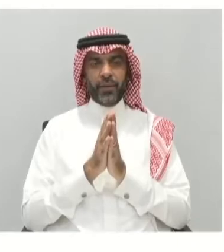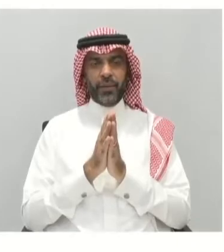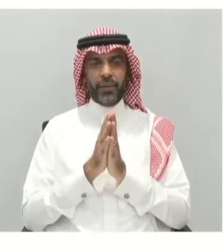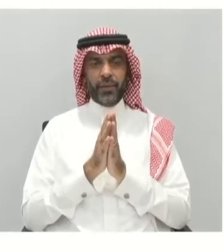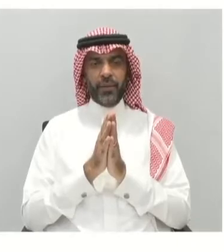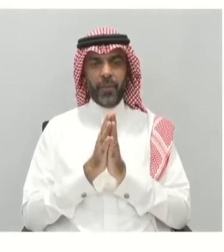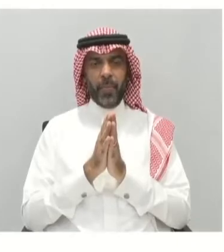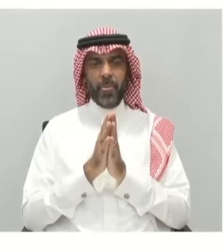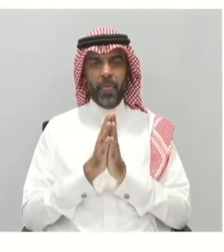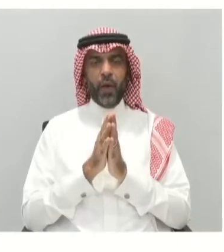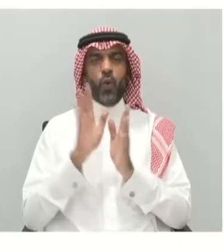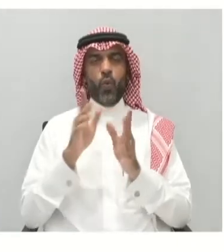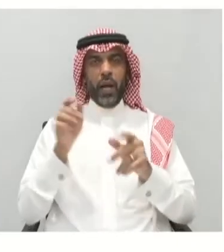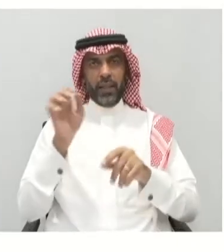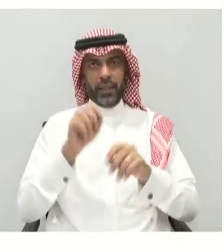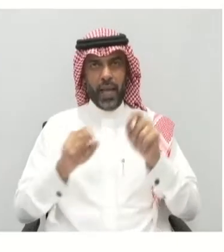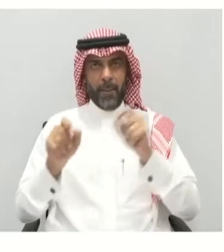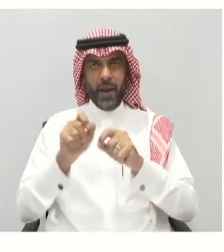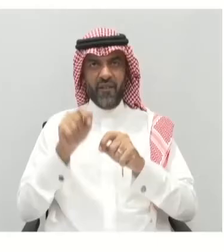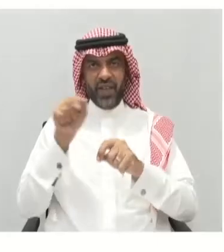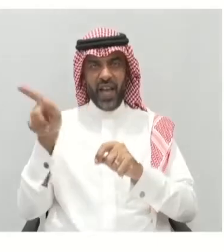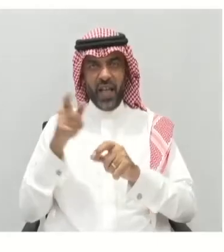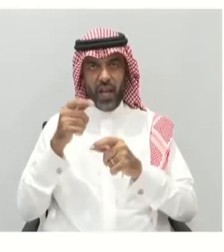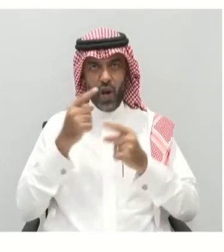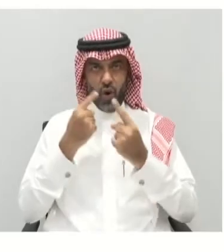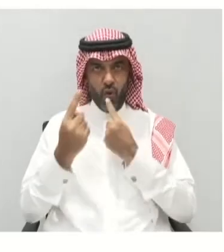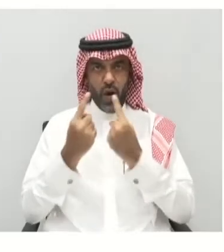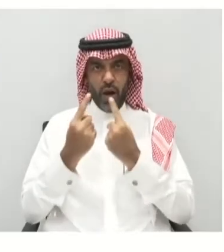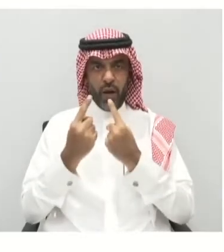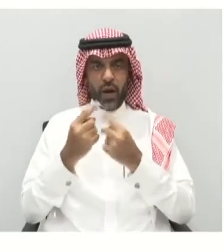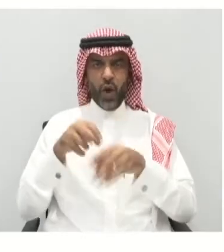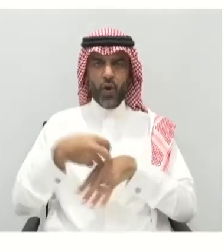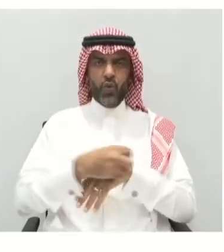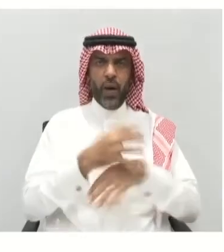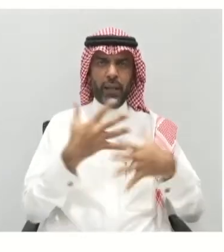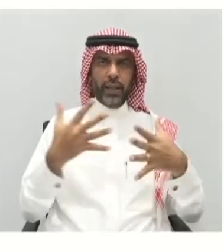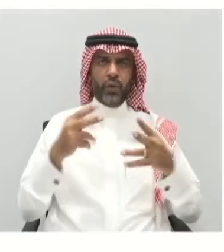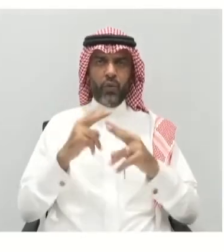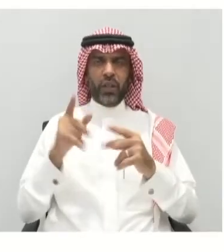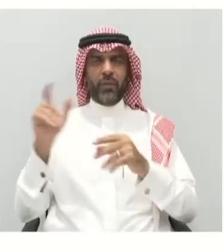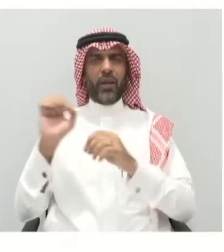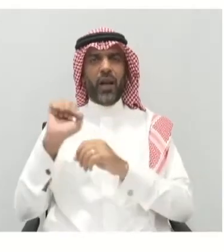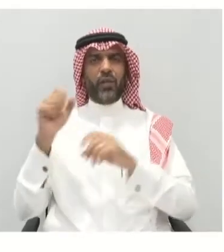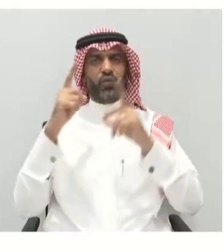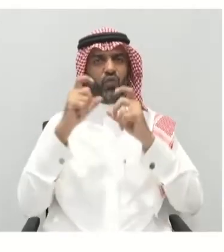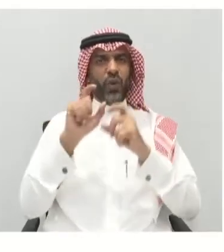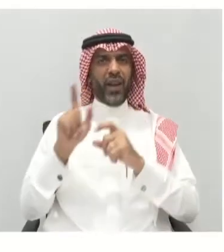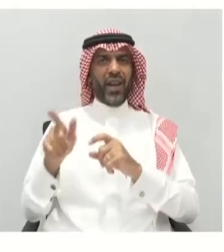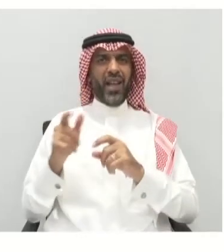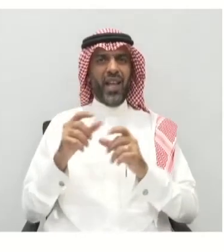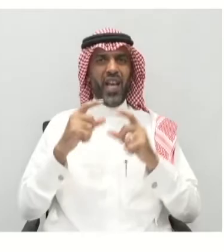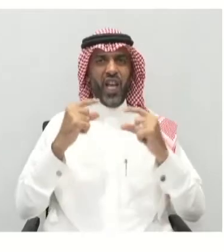موقفه واستعمل في هذا الحوار انواعا عديده ومختلفه من صور الحجاج الممكنه عندي